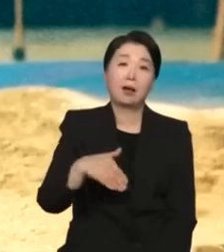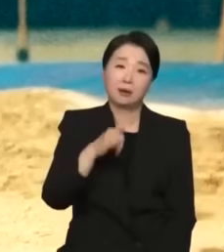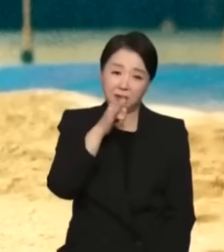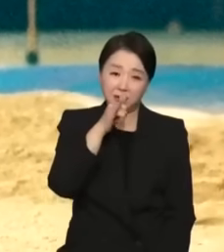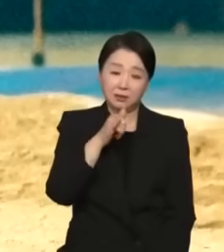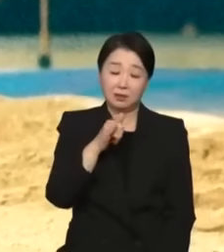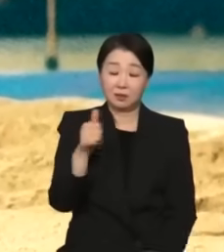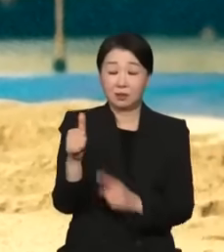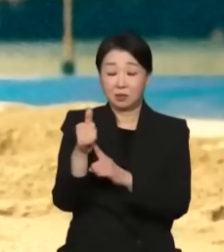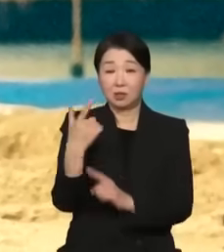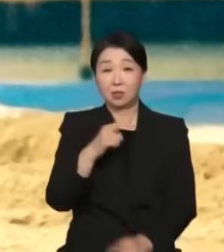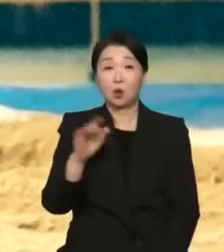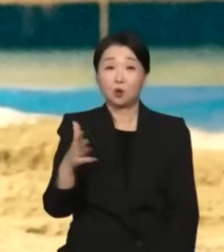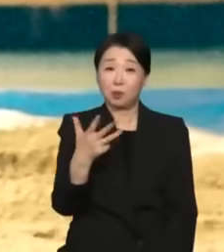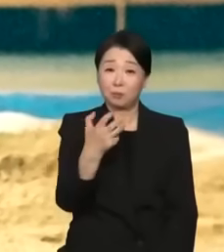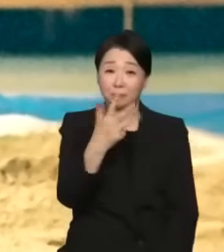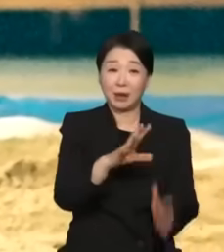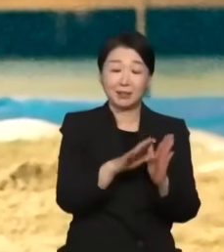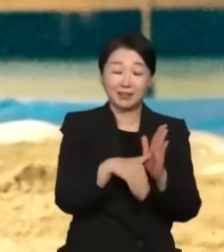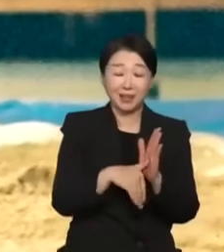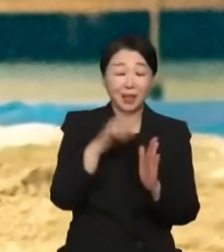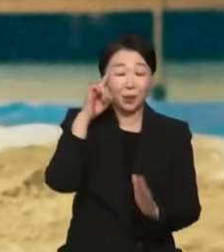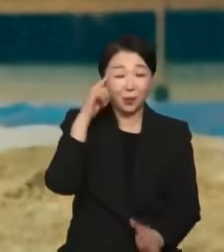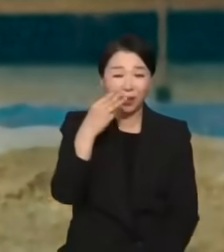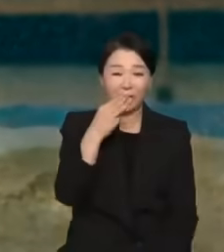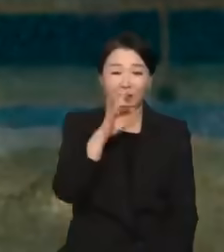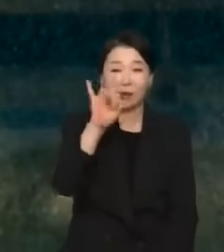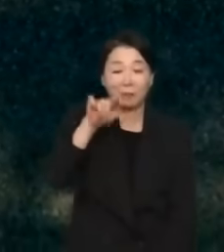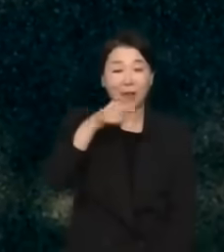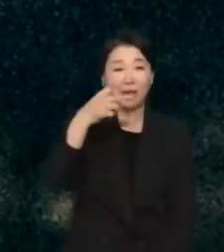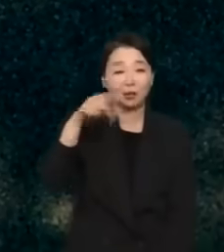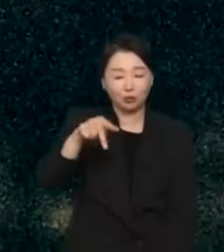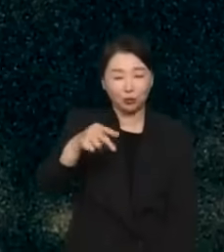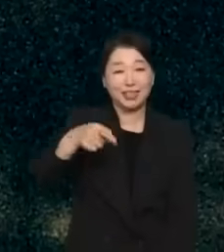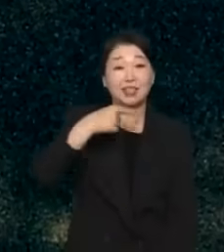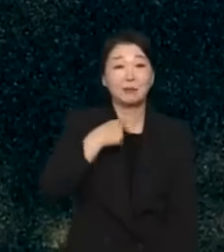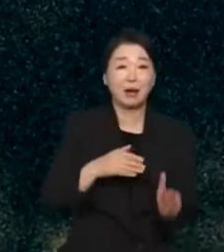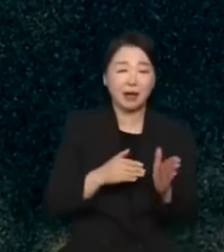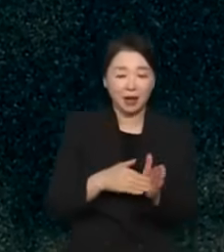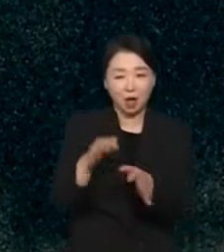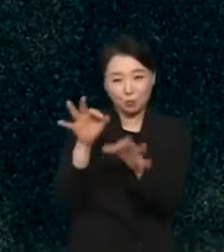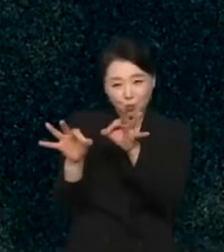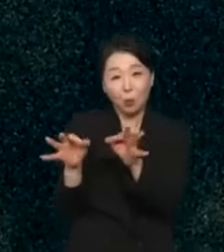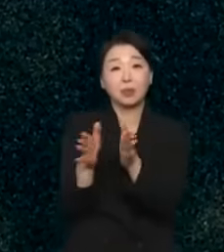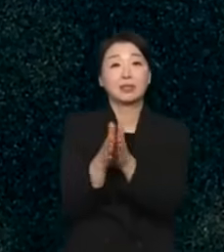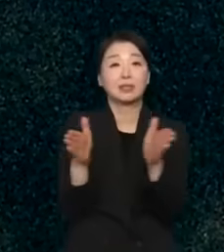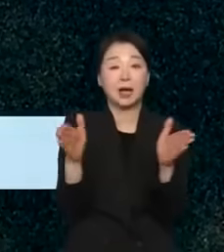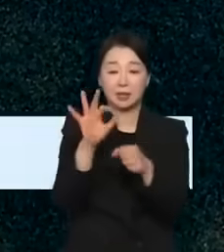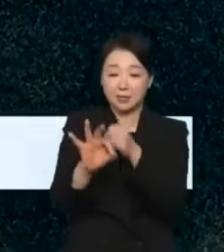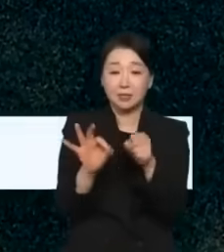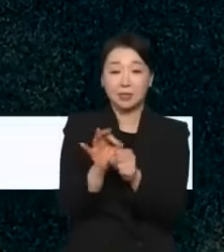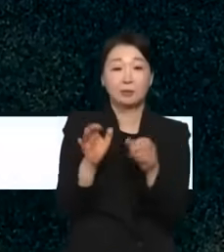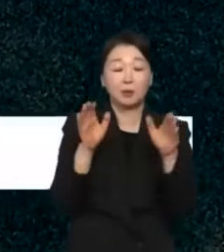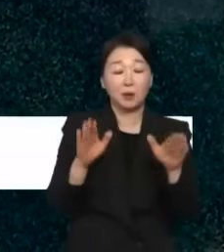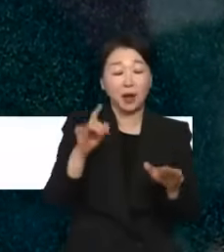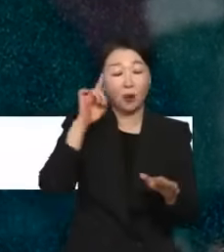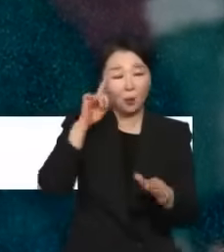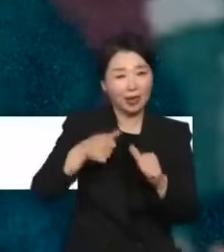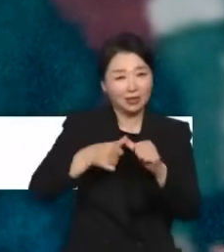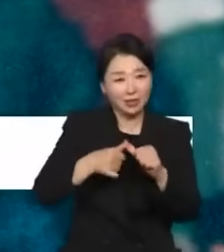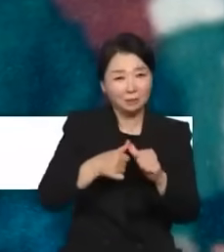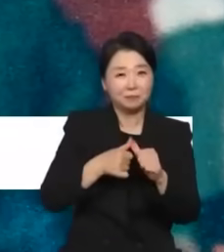황 씨는 1988년 백두장사에 오르며 프로선수로 데뷔했습니다. 이후 10년 동안 천하장사